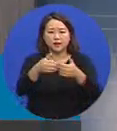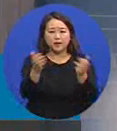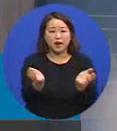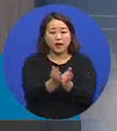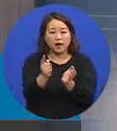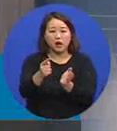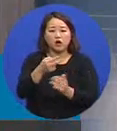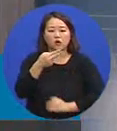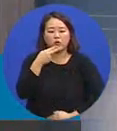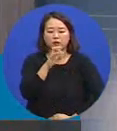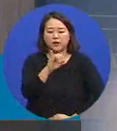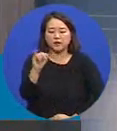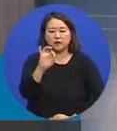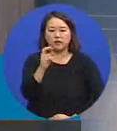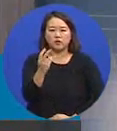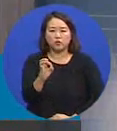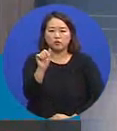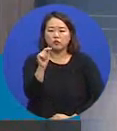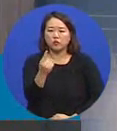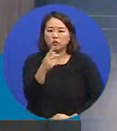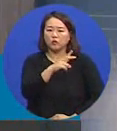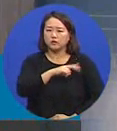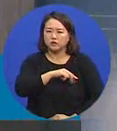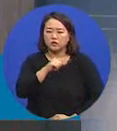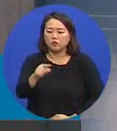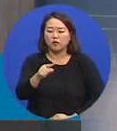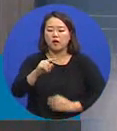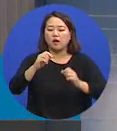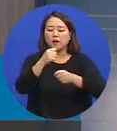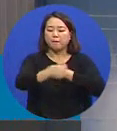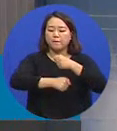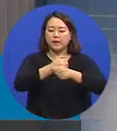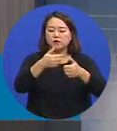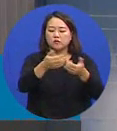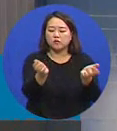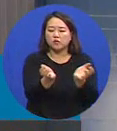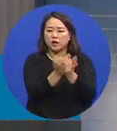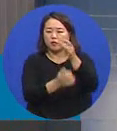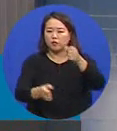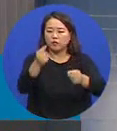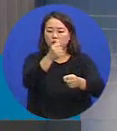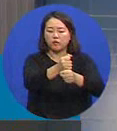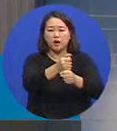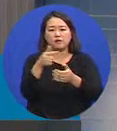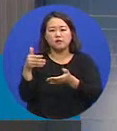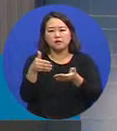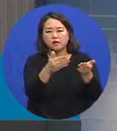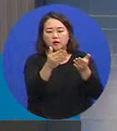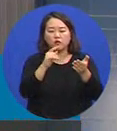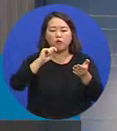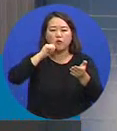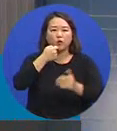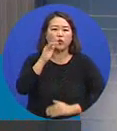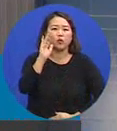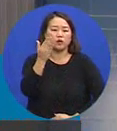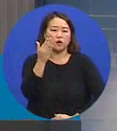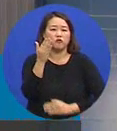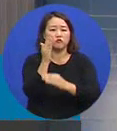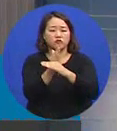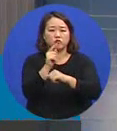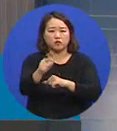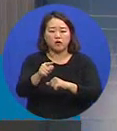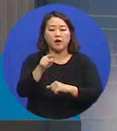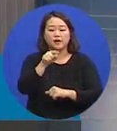무소속 이용호 의원이 민주당으로 다시 돌아가는 길이 갈수록 험난해지고 있습니다. 해당 지역 지방 의원들이 단체로